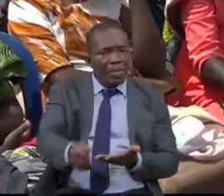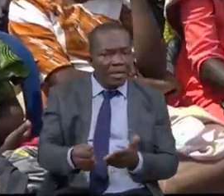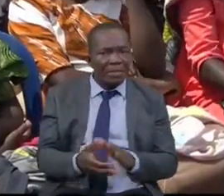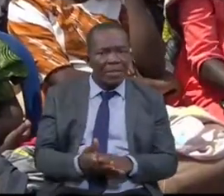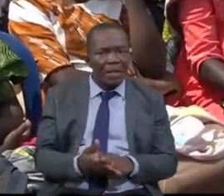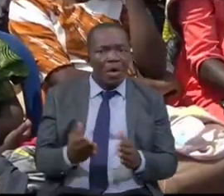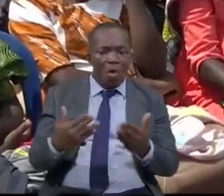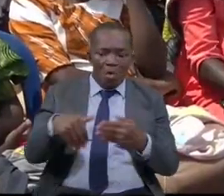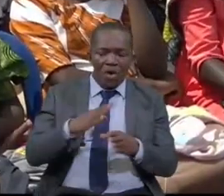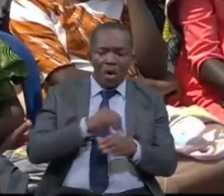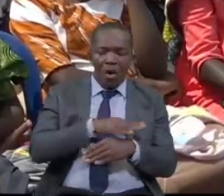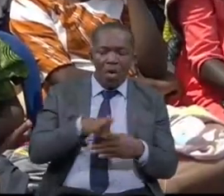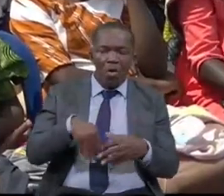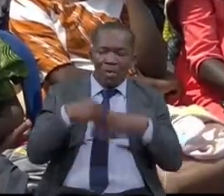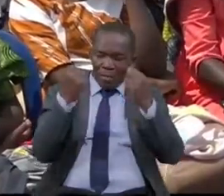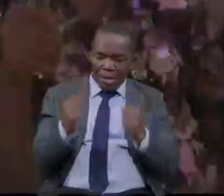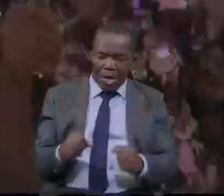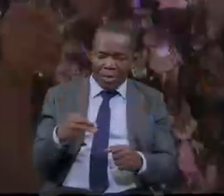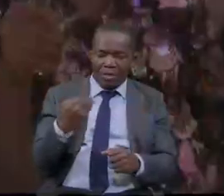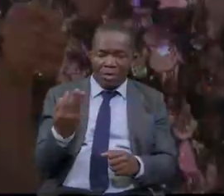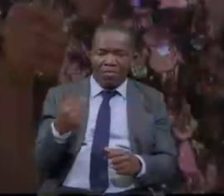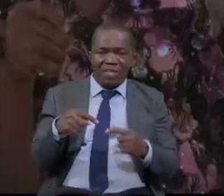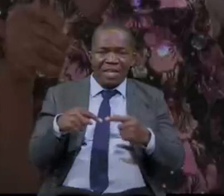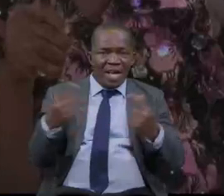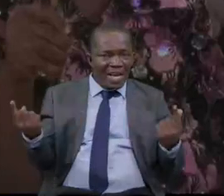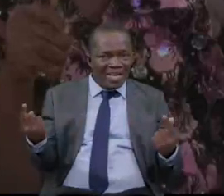Sur toute la puissance de l'ennemi.